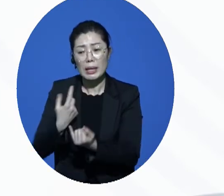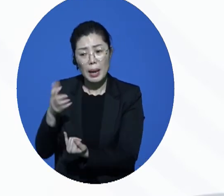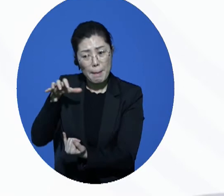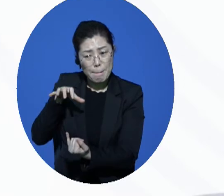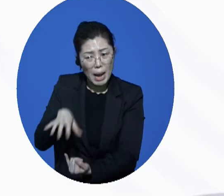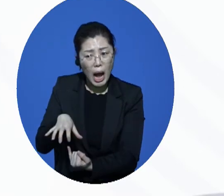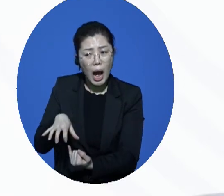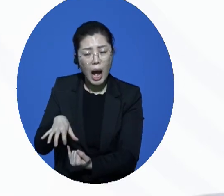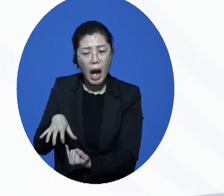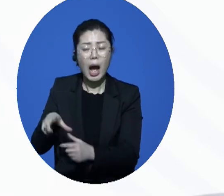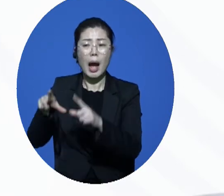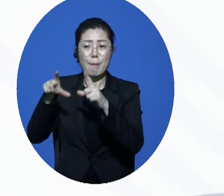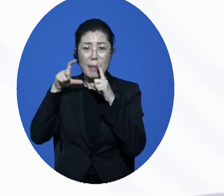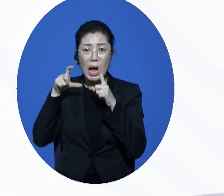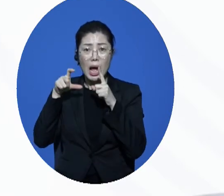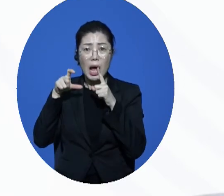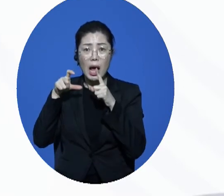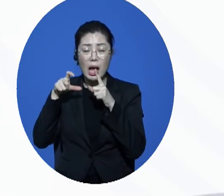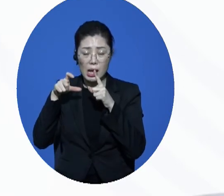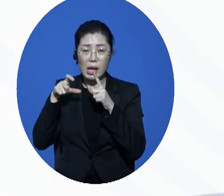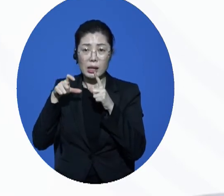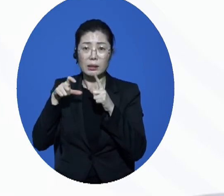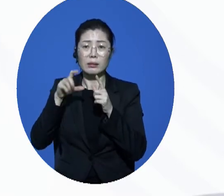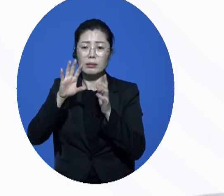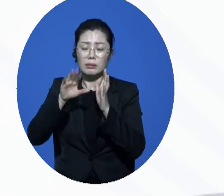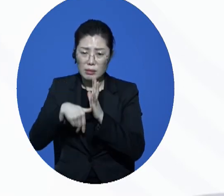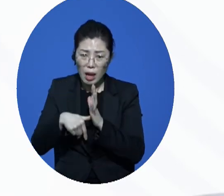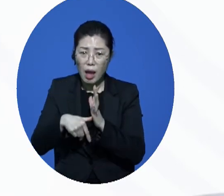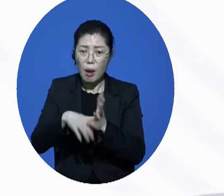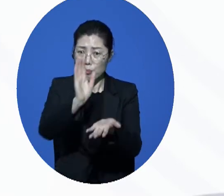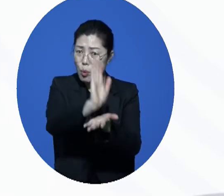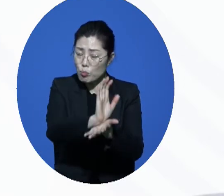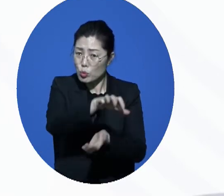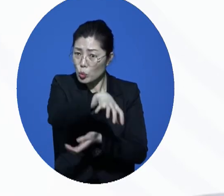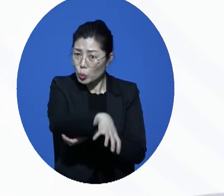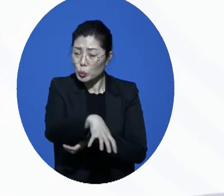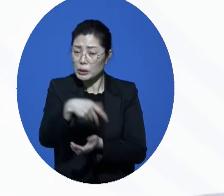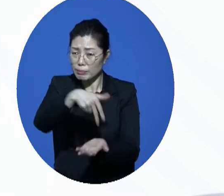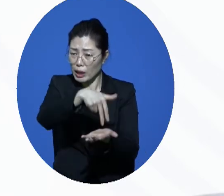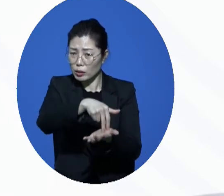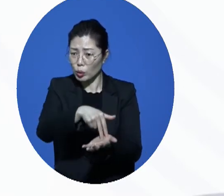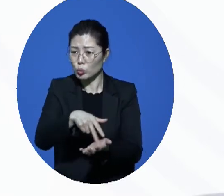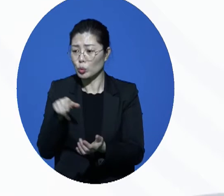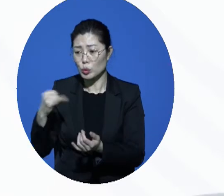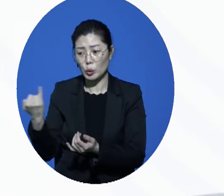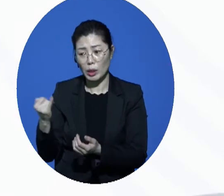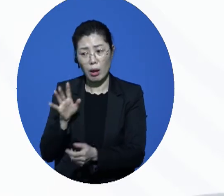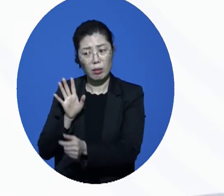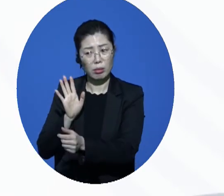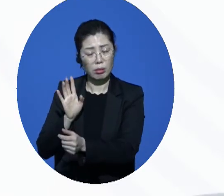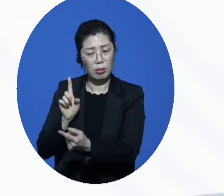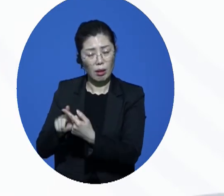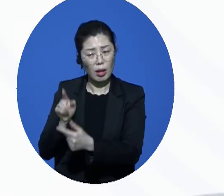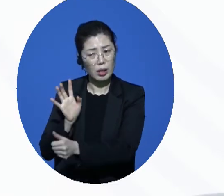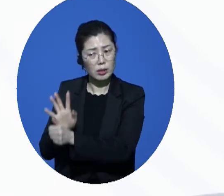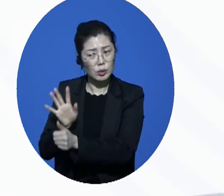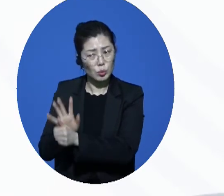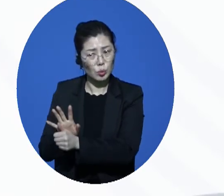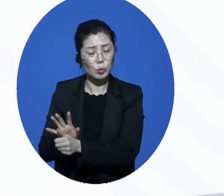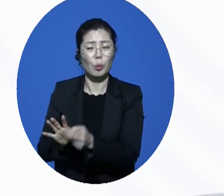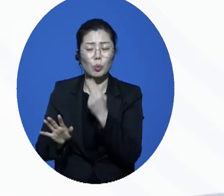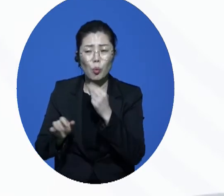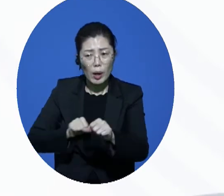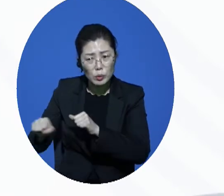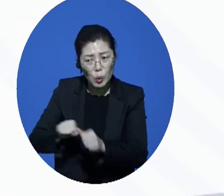통보를 받으셨습니다. 하지만 이때 대책본부는 전혀 아무런 후속 조치에 대한 지침이 없이